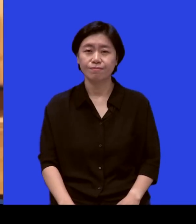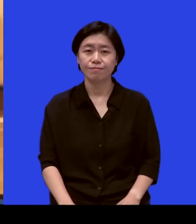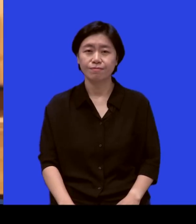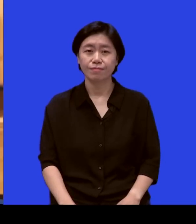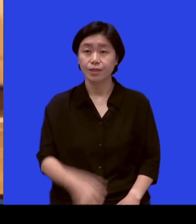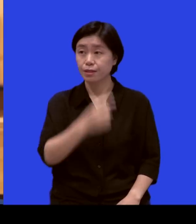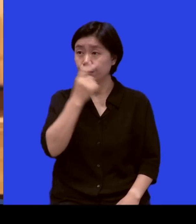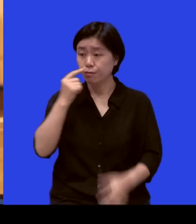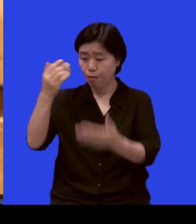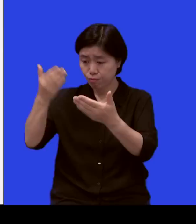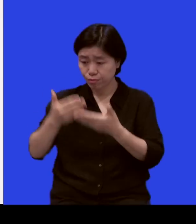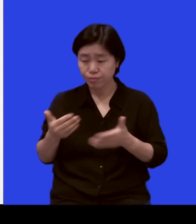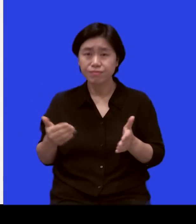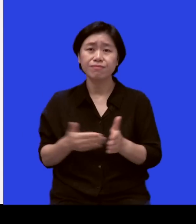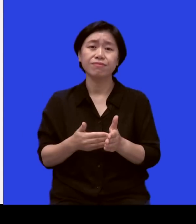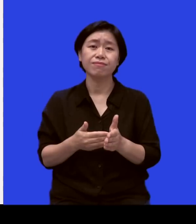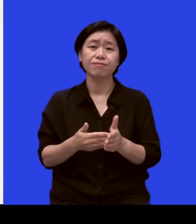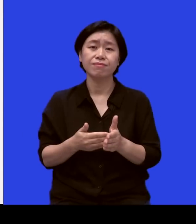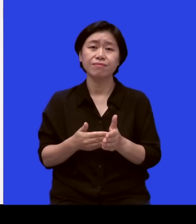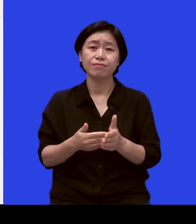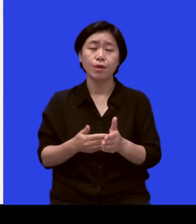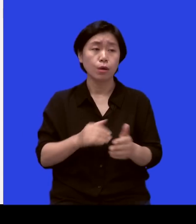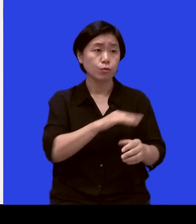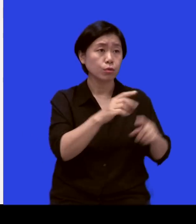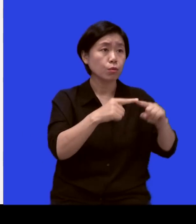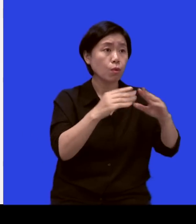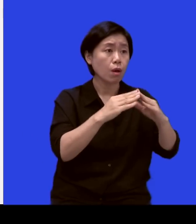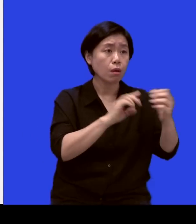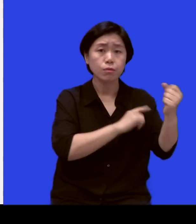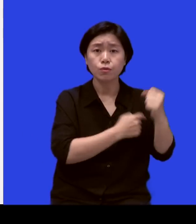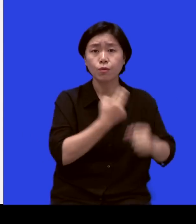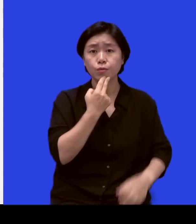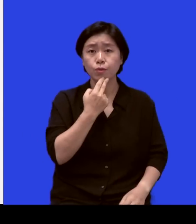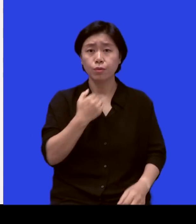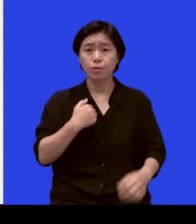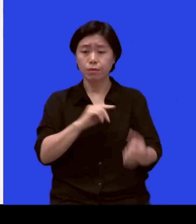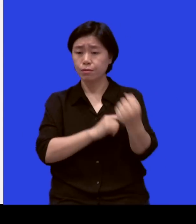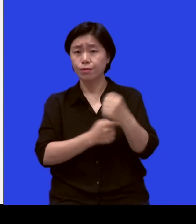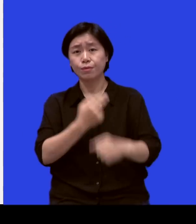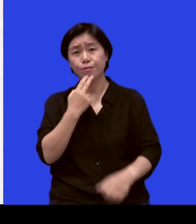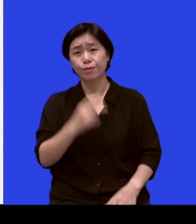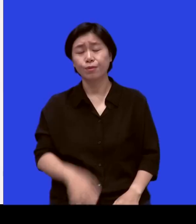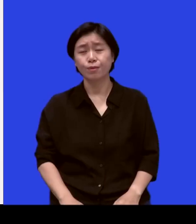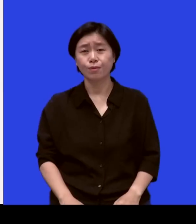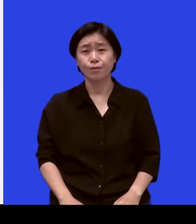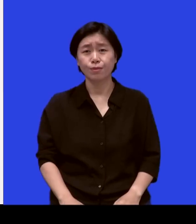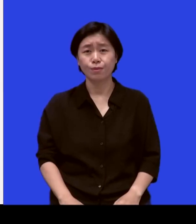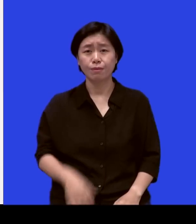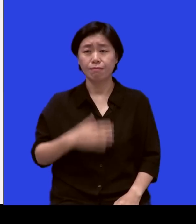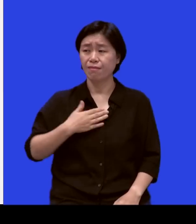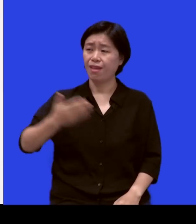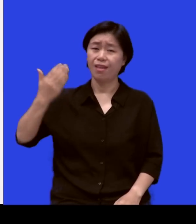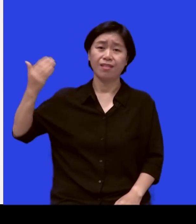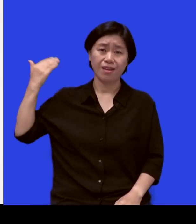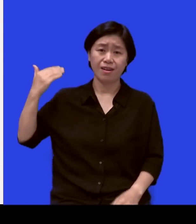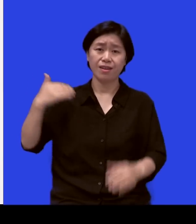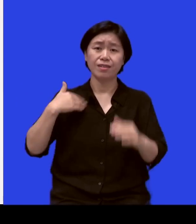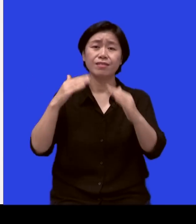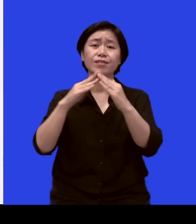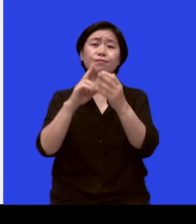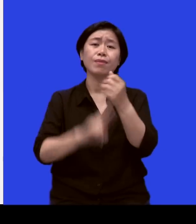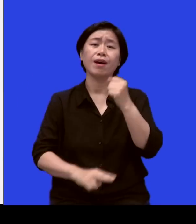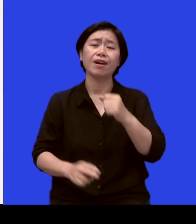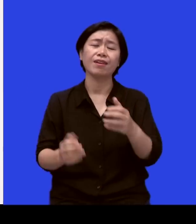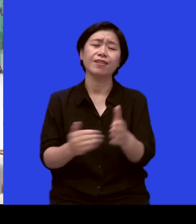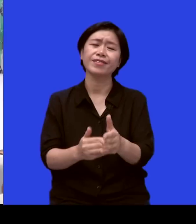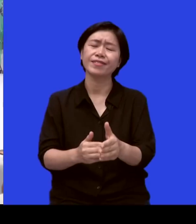어떻게 감당하겠어요. 예. 우리 교회 능력으로도 안 되고 예. 내 능력으로도 안 되고. 그야말로 나도 꽤 전에 우리 집도 팔았었는데